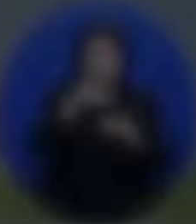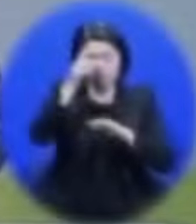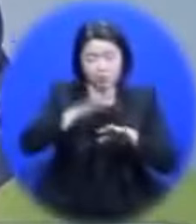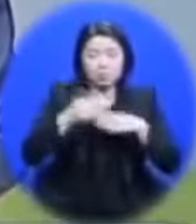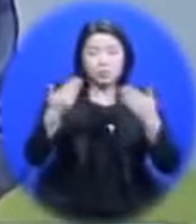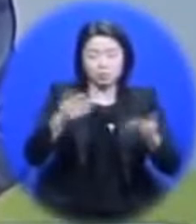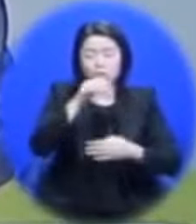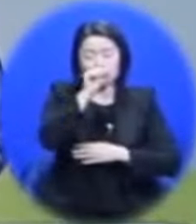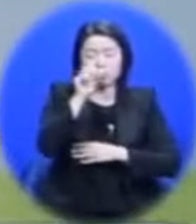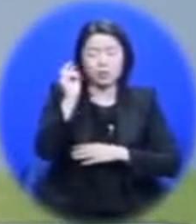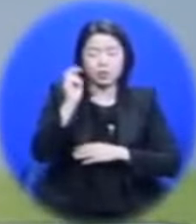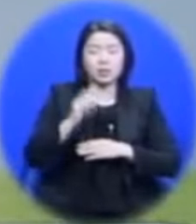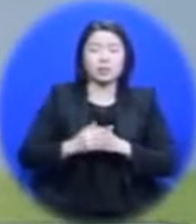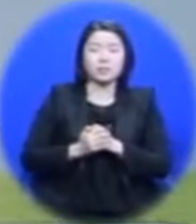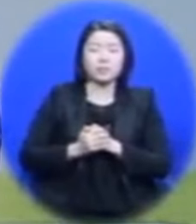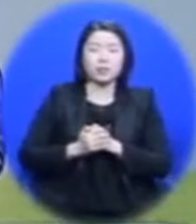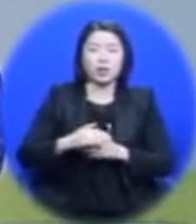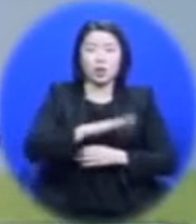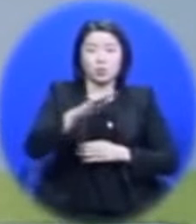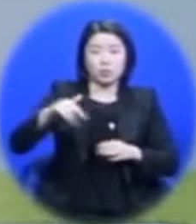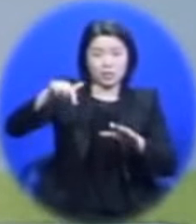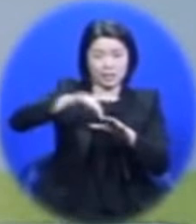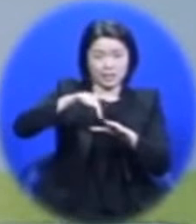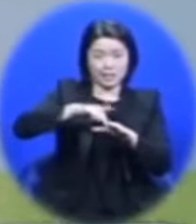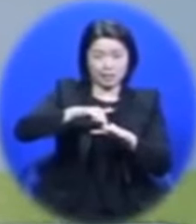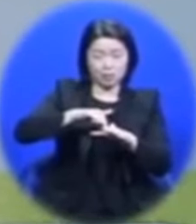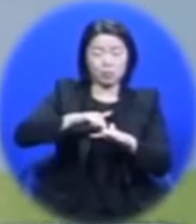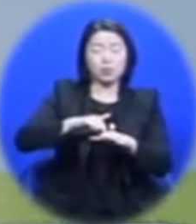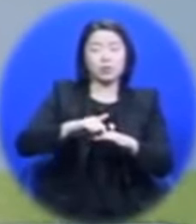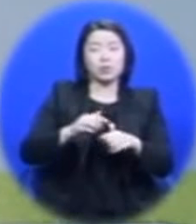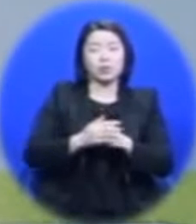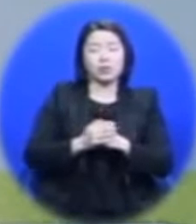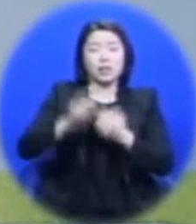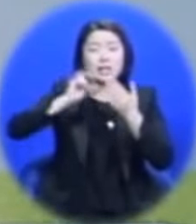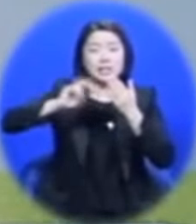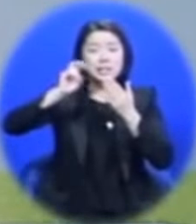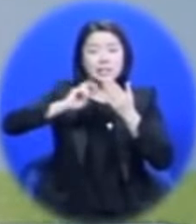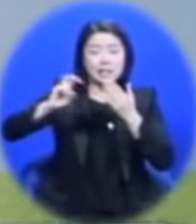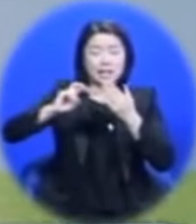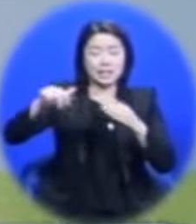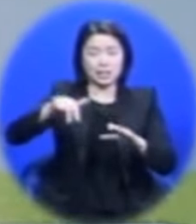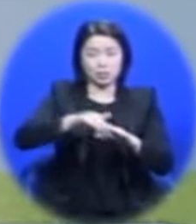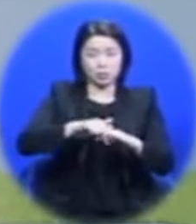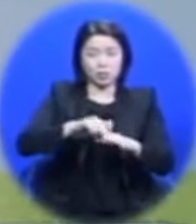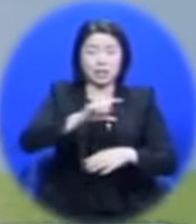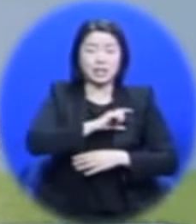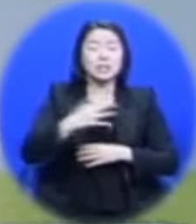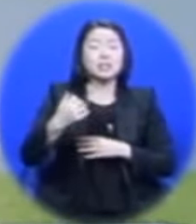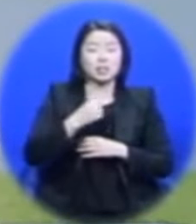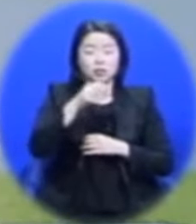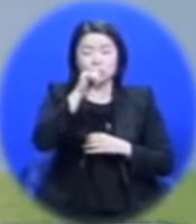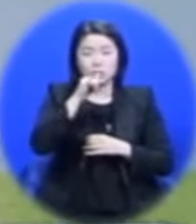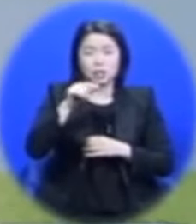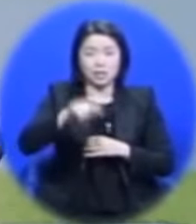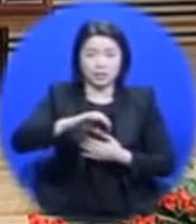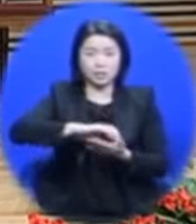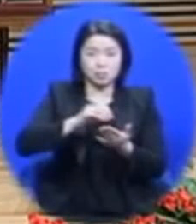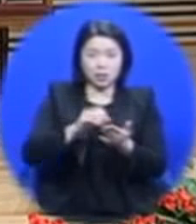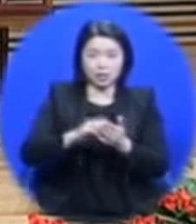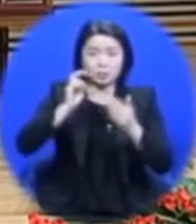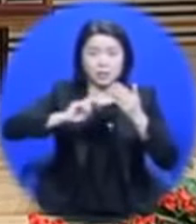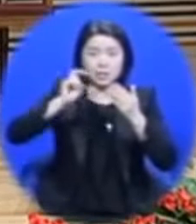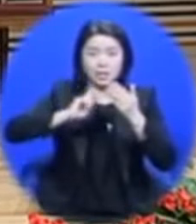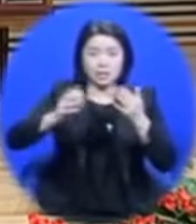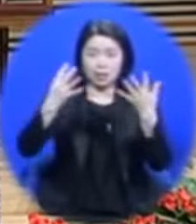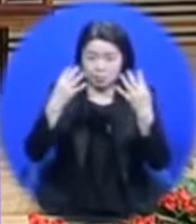않습니다. 우리 기독교는 찬양의 종교라는 별명을 가지고 있습니다. 그만큼 찬양을